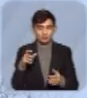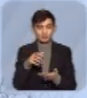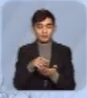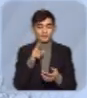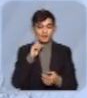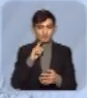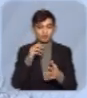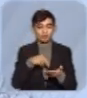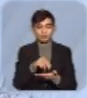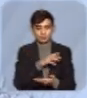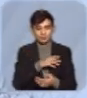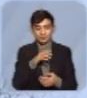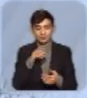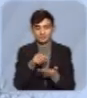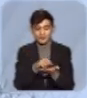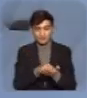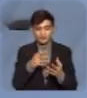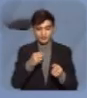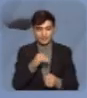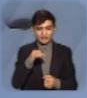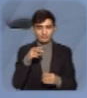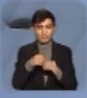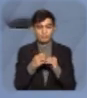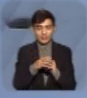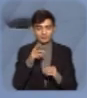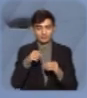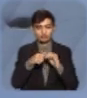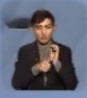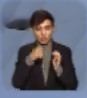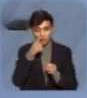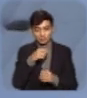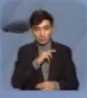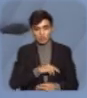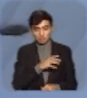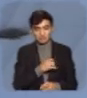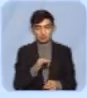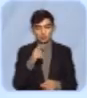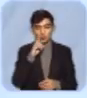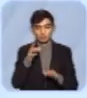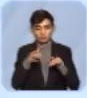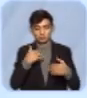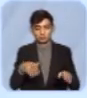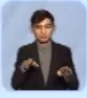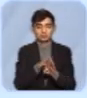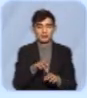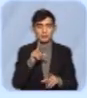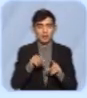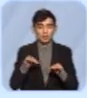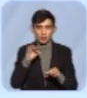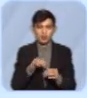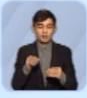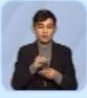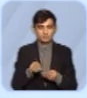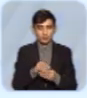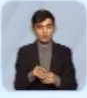Қытайлық компания 2015-2016 жылы жұмыс істеген. Бір жылдан кейін ол да жабылып қалған. Ал Зайсан ауданының халқы сүт зауыты болып